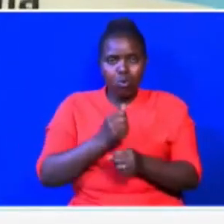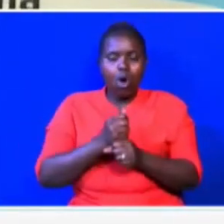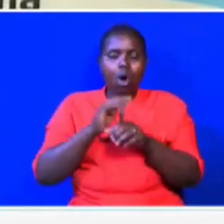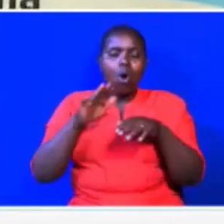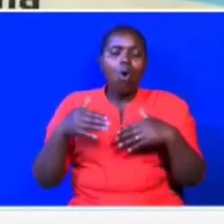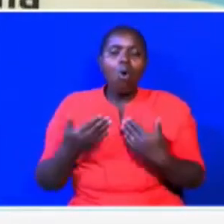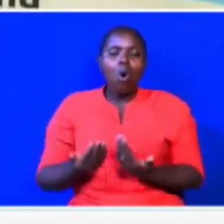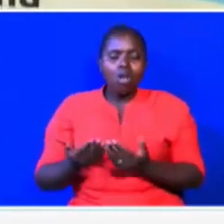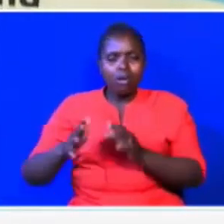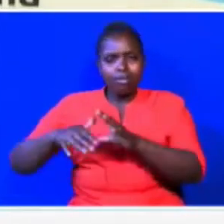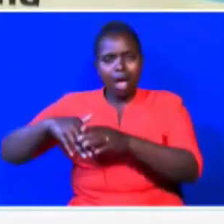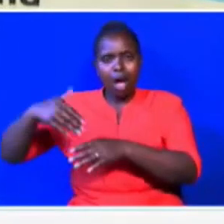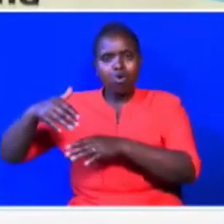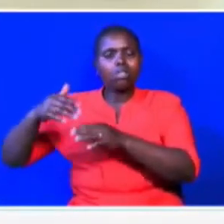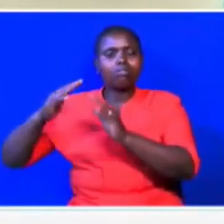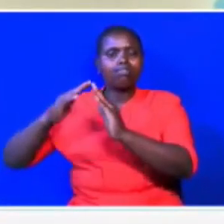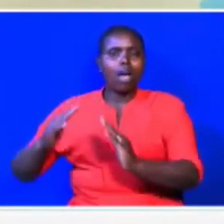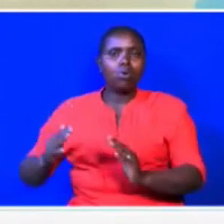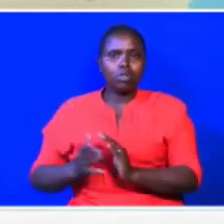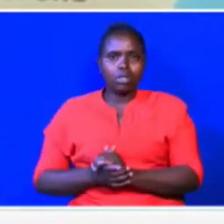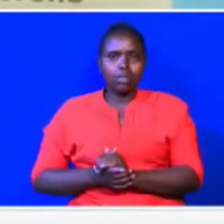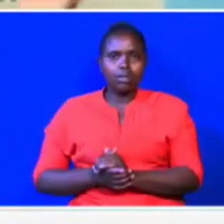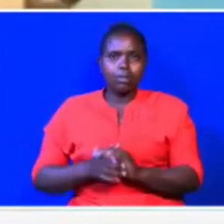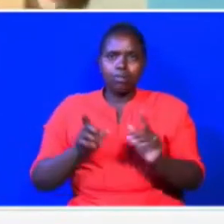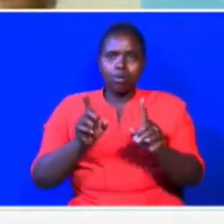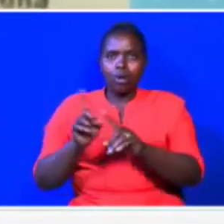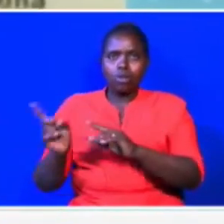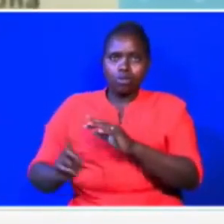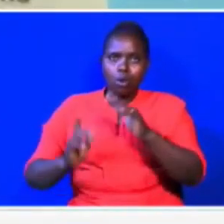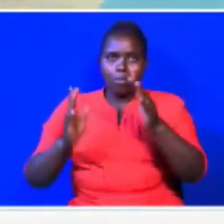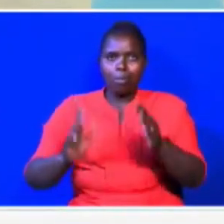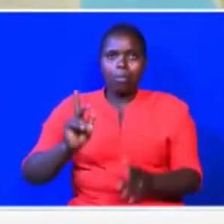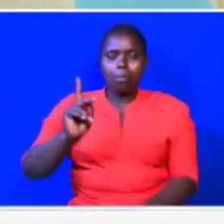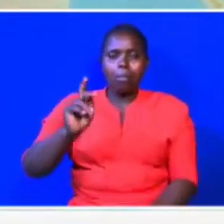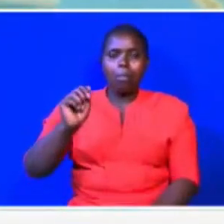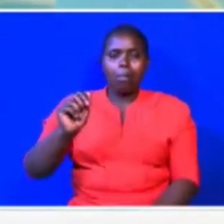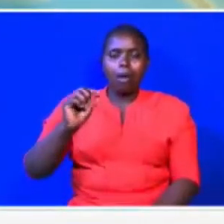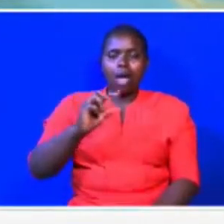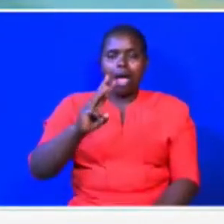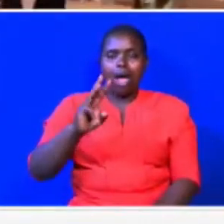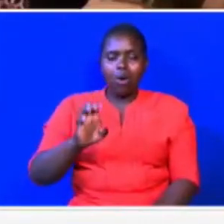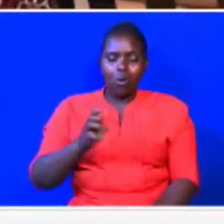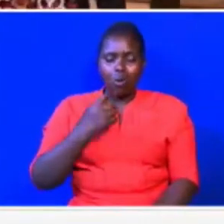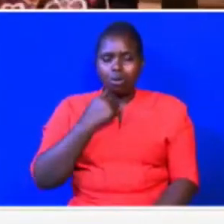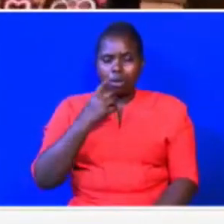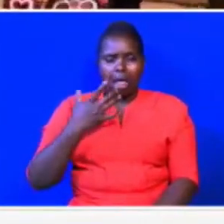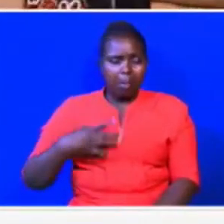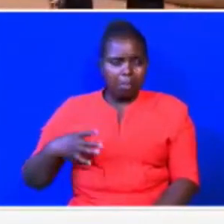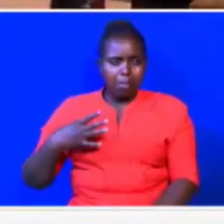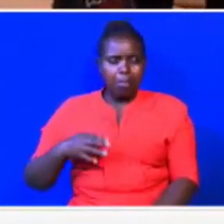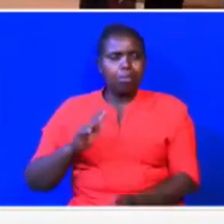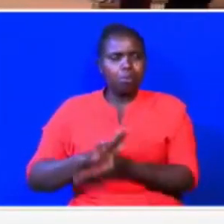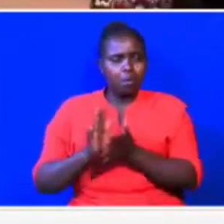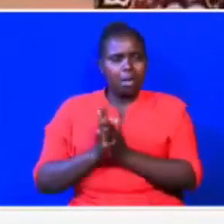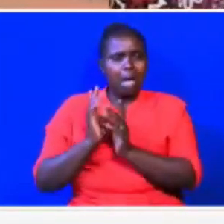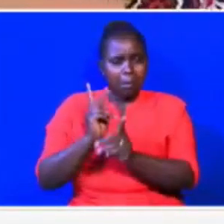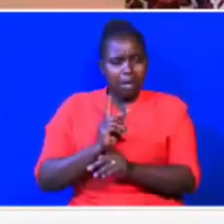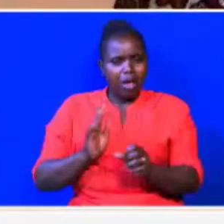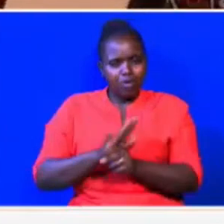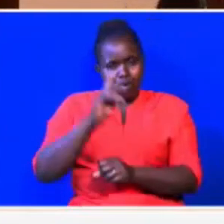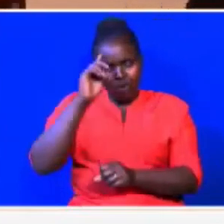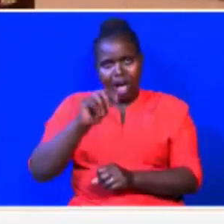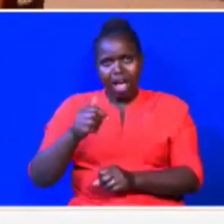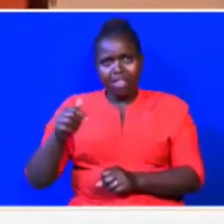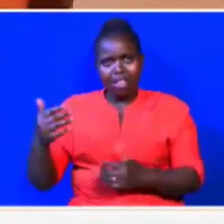ama uwe nje ya nyumba. Hata hivyo, Waziri Kagwe amesisitizia Wakenya umuhimu wa kuzingatia masharti mengine ya